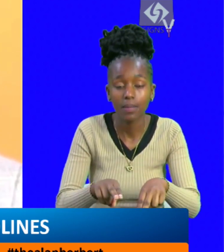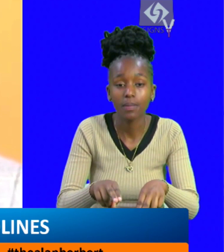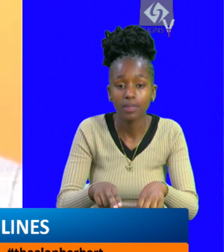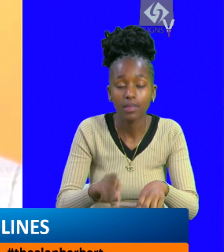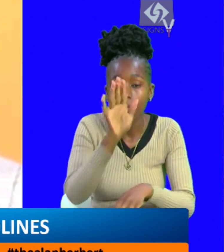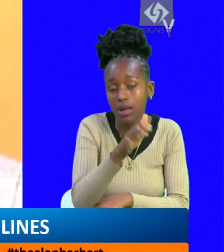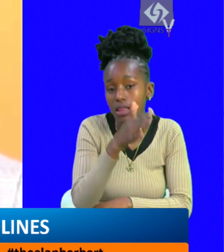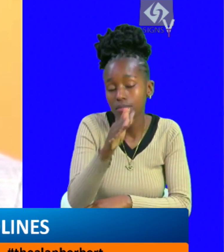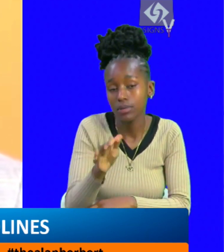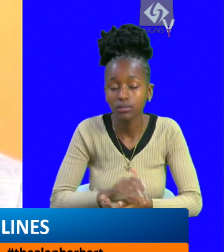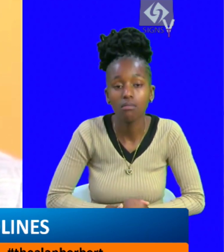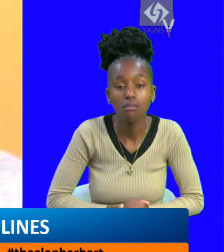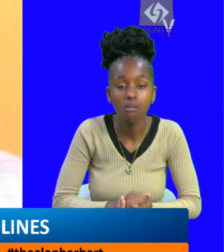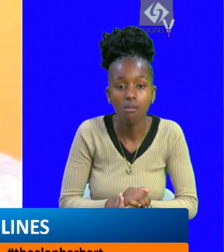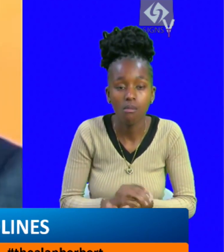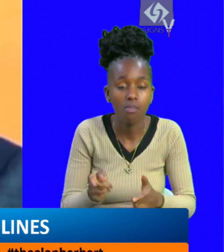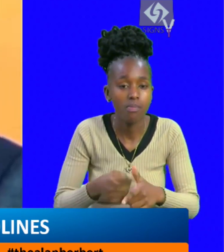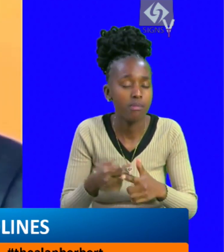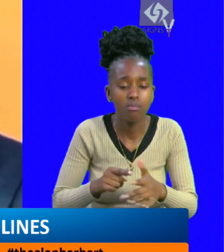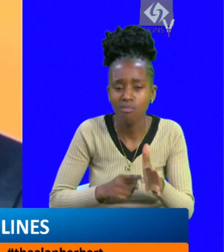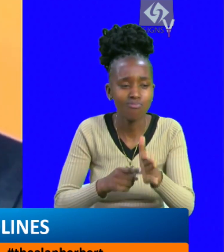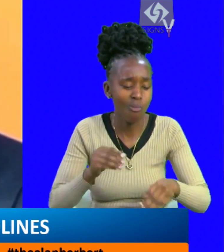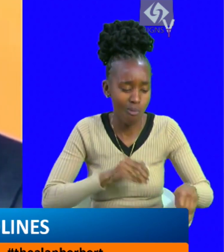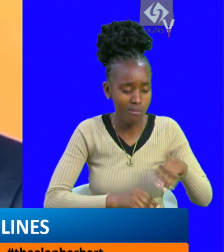fraud in Parliament. Yani unasema mulionga.